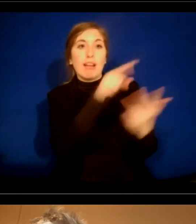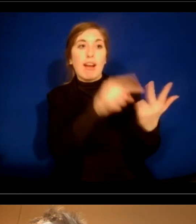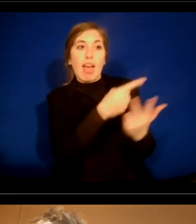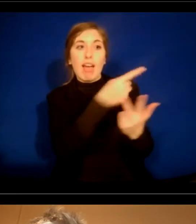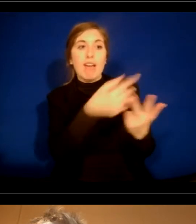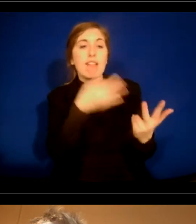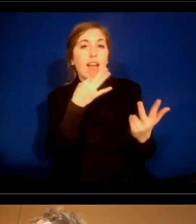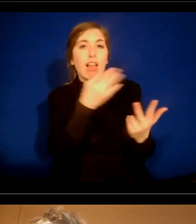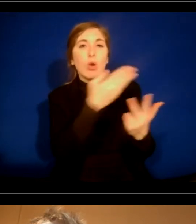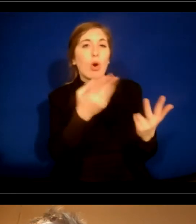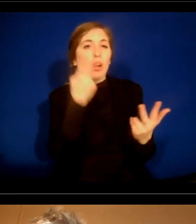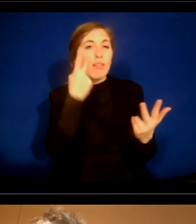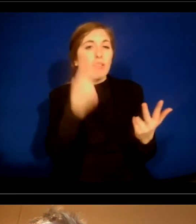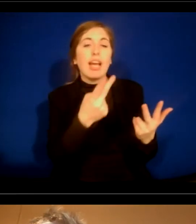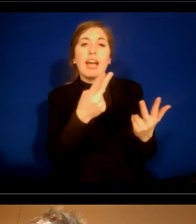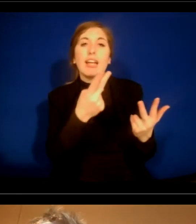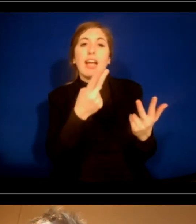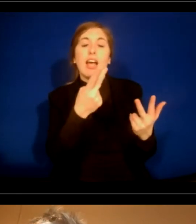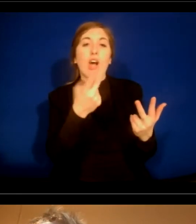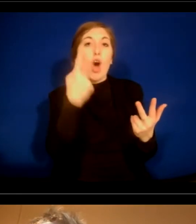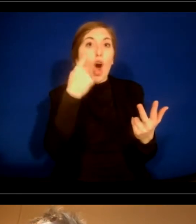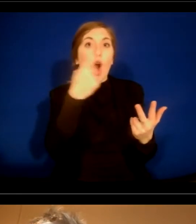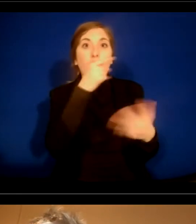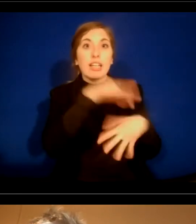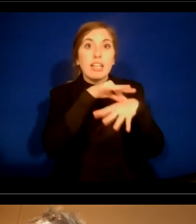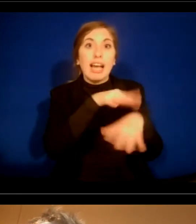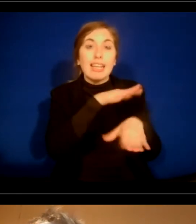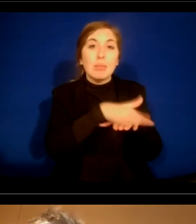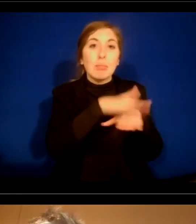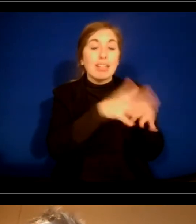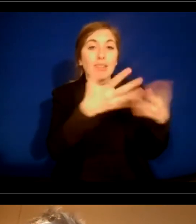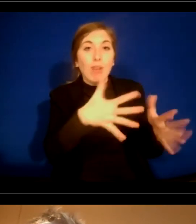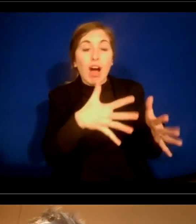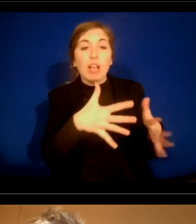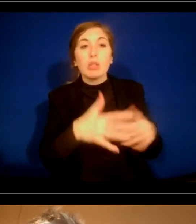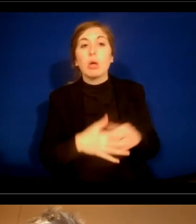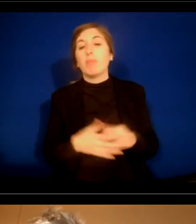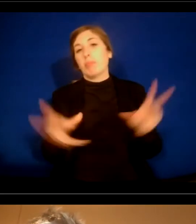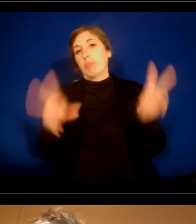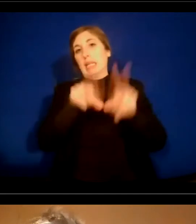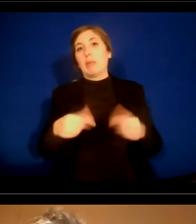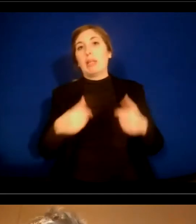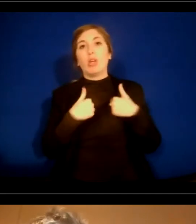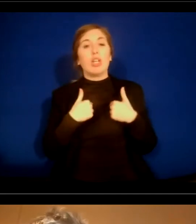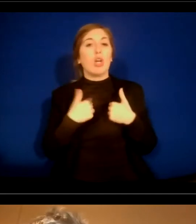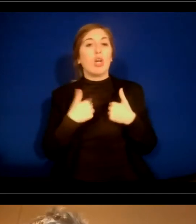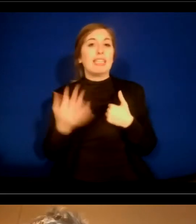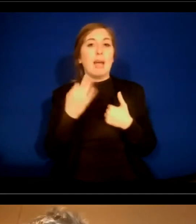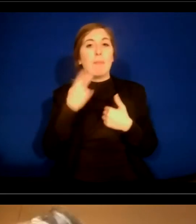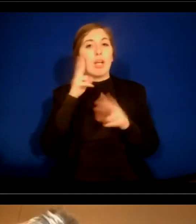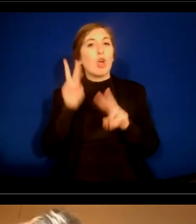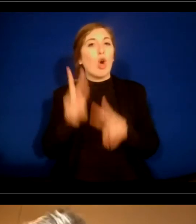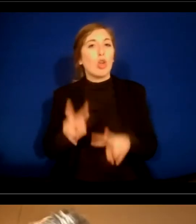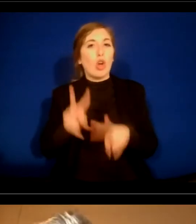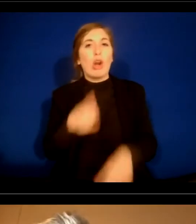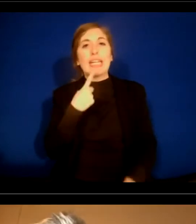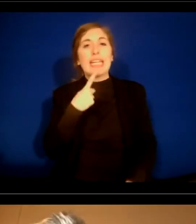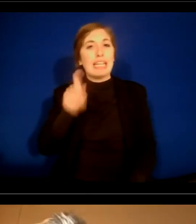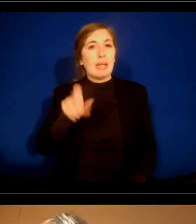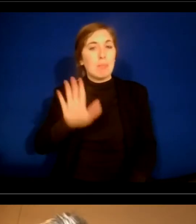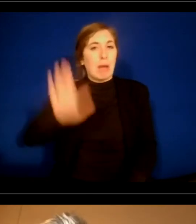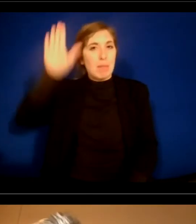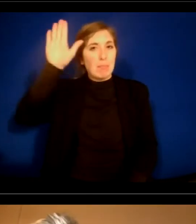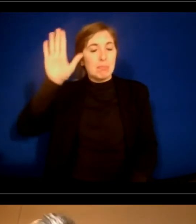loro vedono, dell'esperienza che hanno avuto. Io vi ripeto, monitoro sempre le mani alzate, quindi se avete voglia